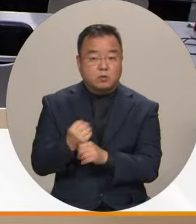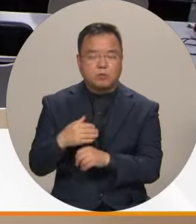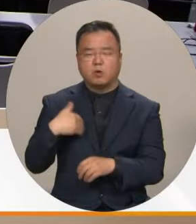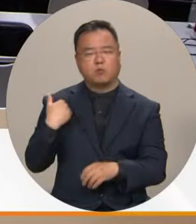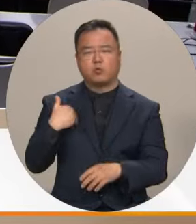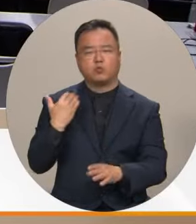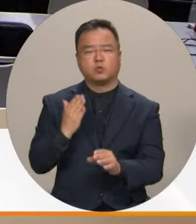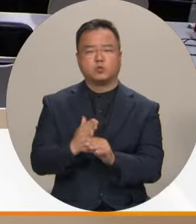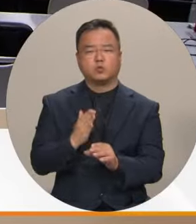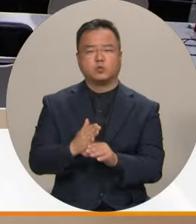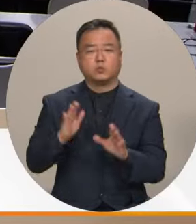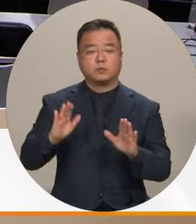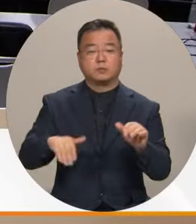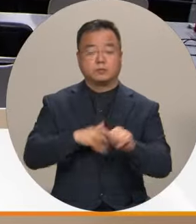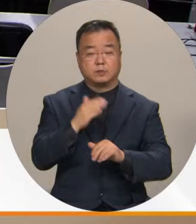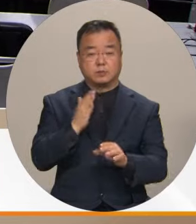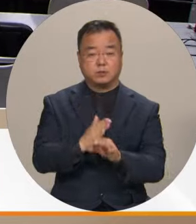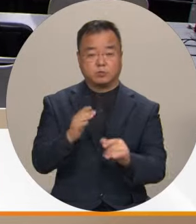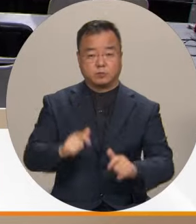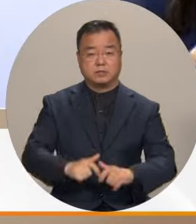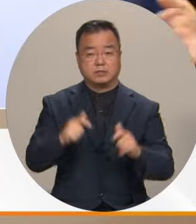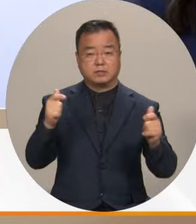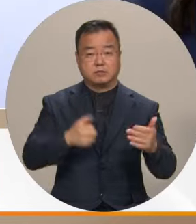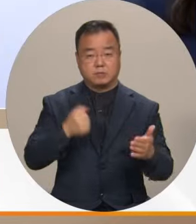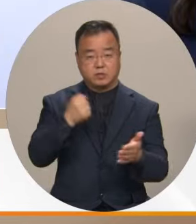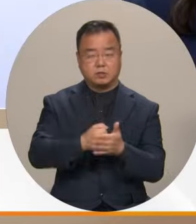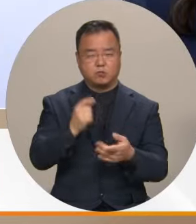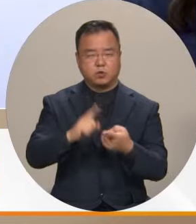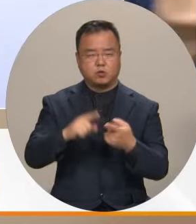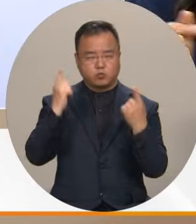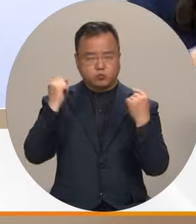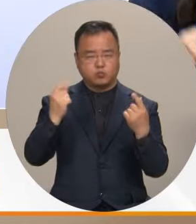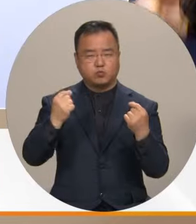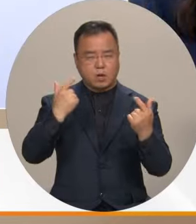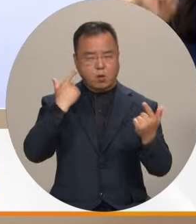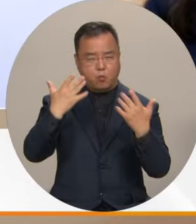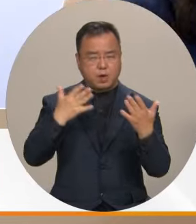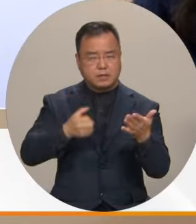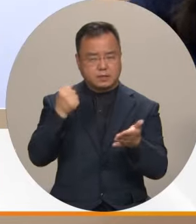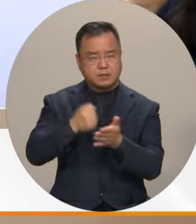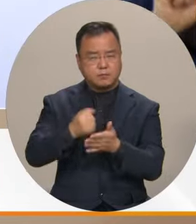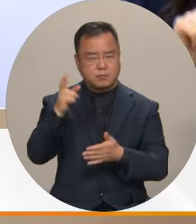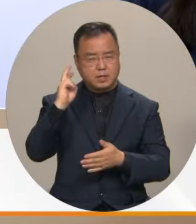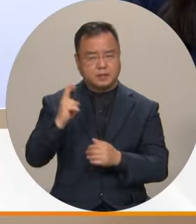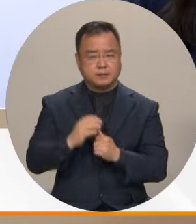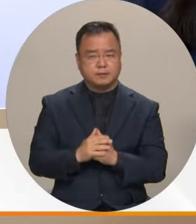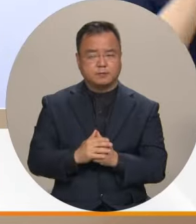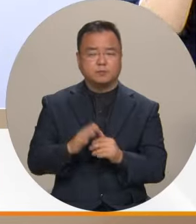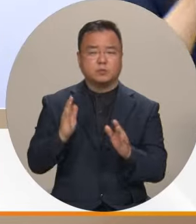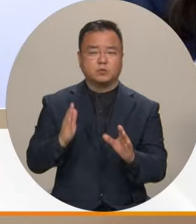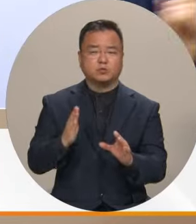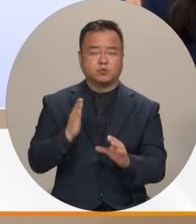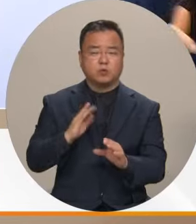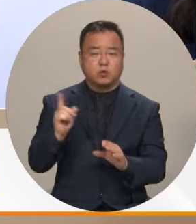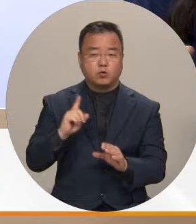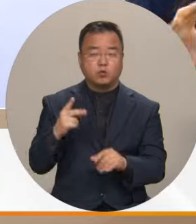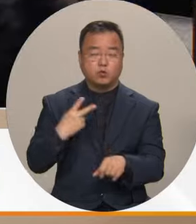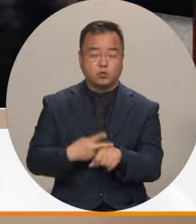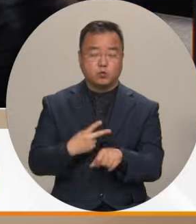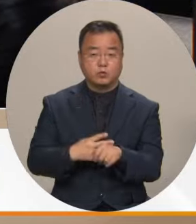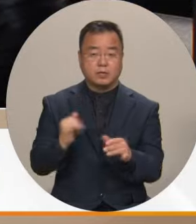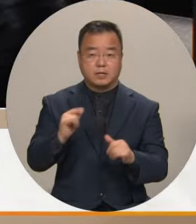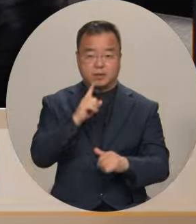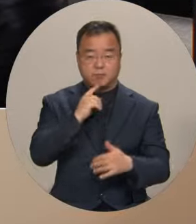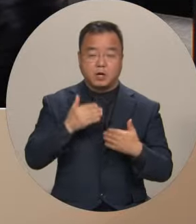없어서 사실상 현재 증원 아이 확정도 가능성이 높습니다이 서울 중등 진학지도 연구에 소속 교사는